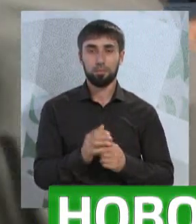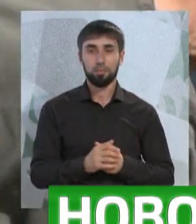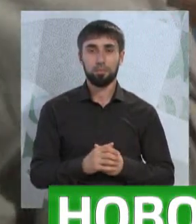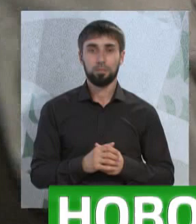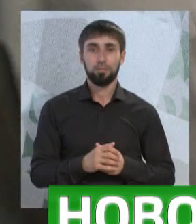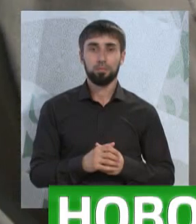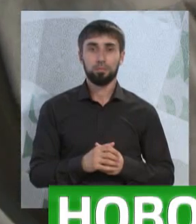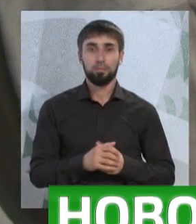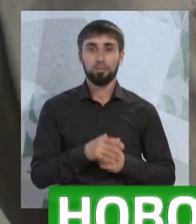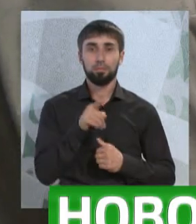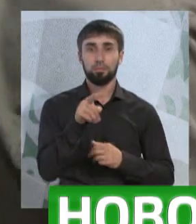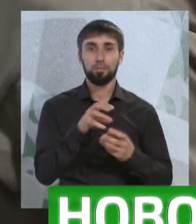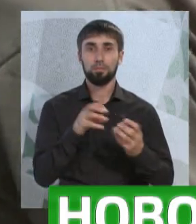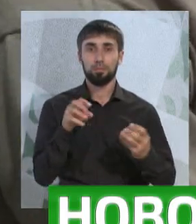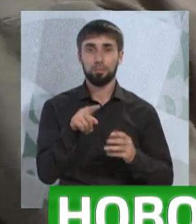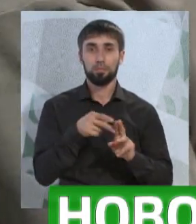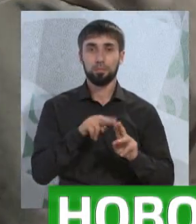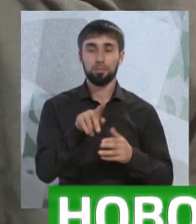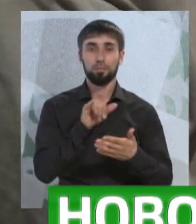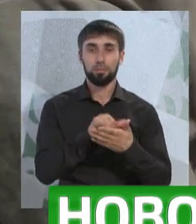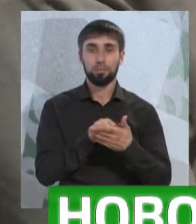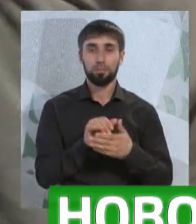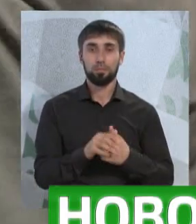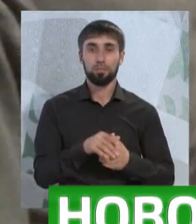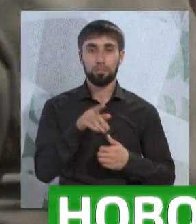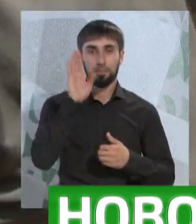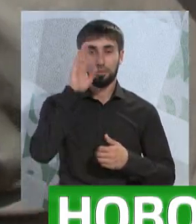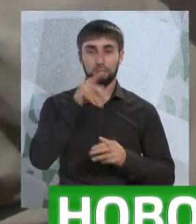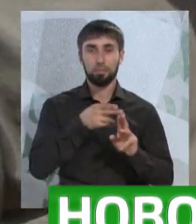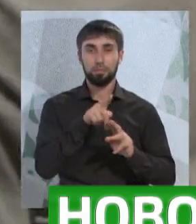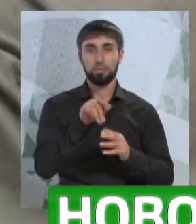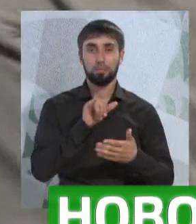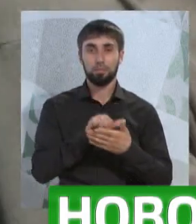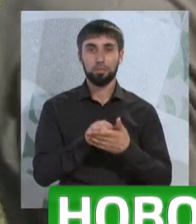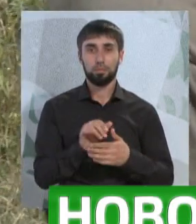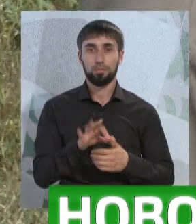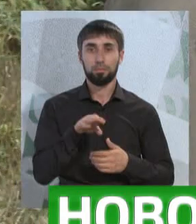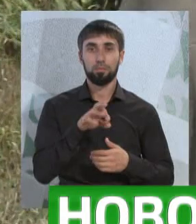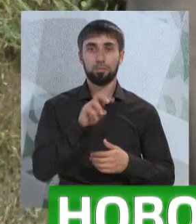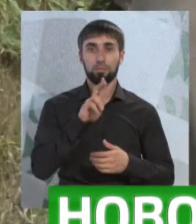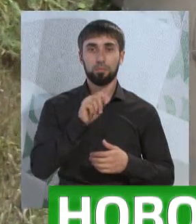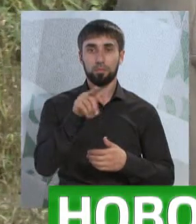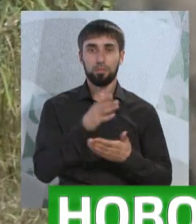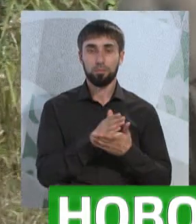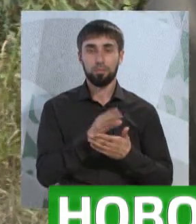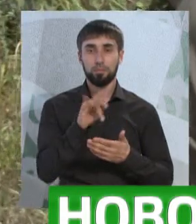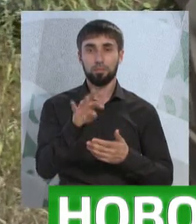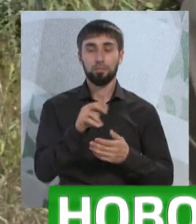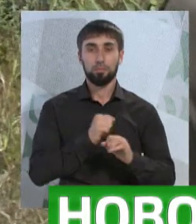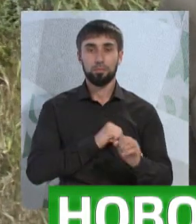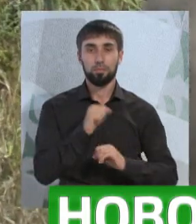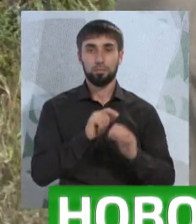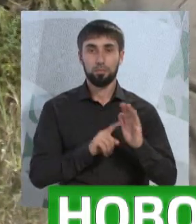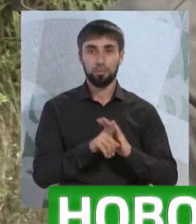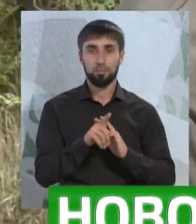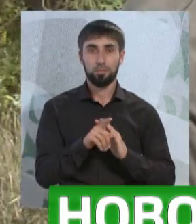элемент вставляется вот сюда. А чего хипоцинди вот это от бочки. И он заводящий от мотора